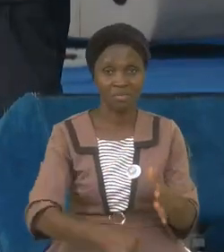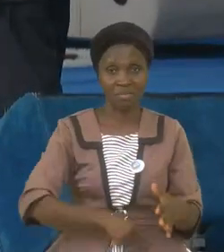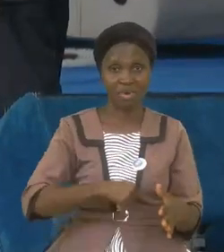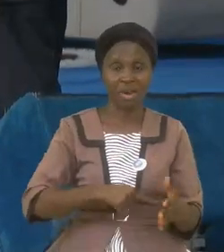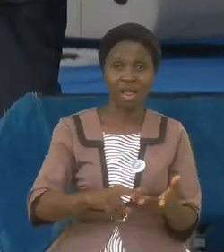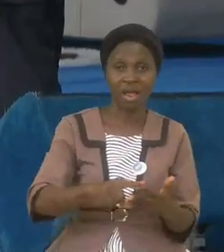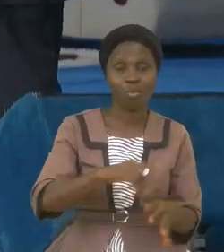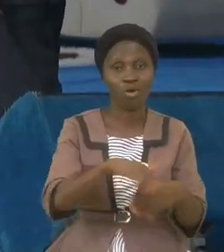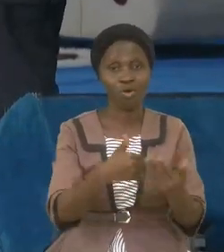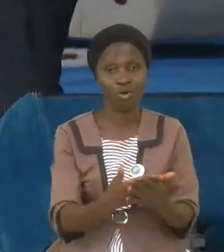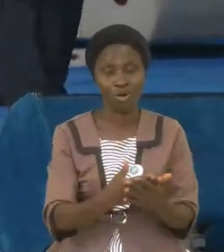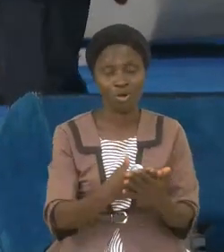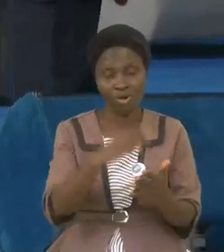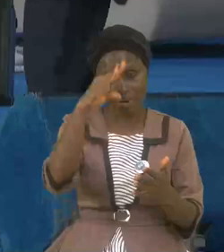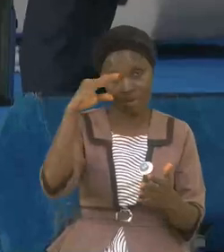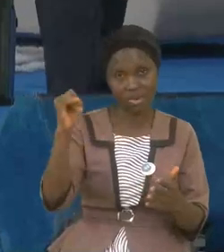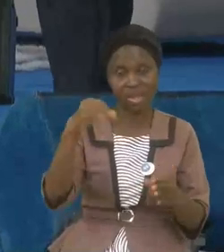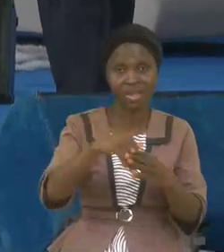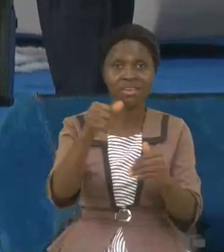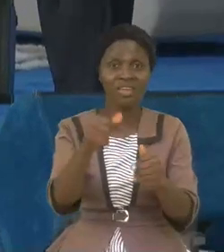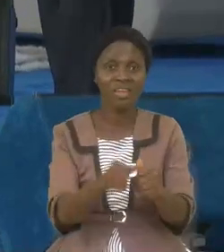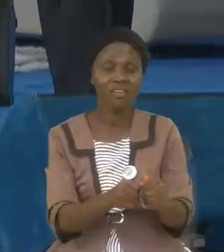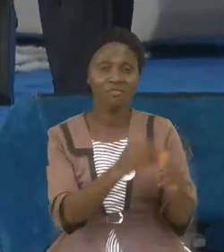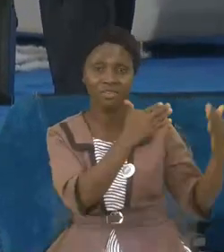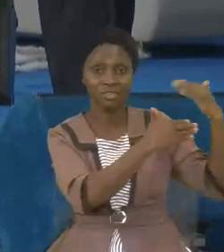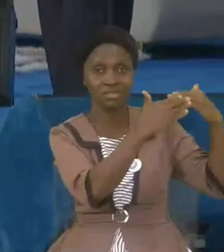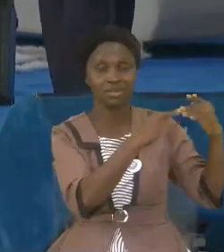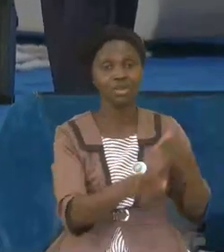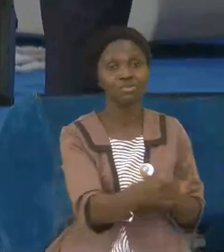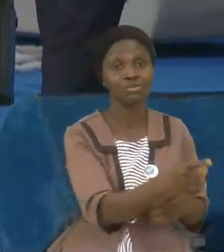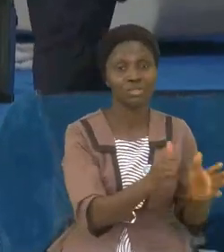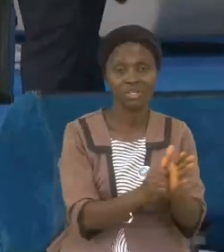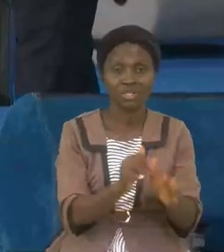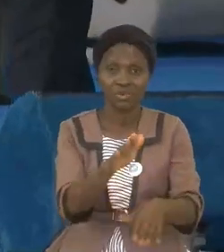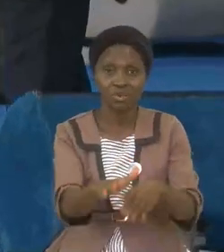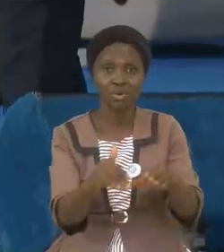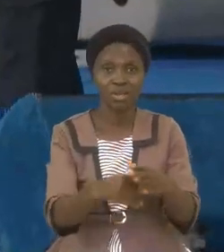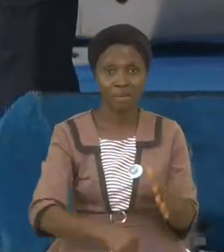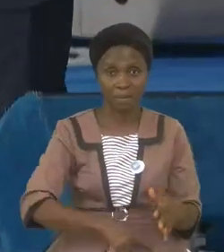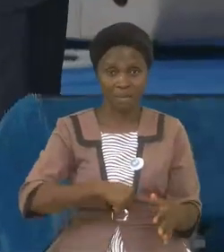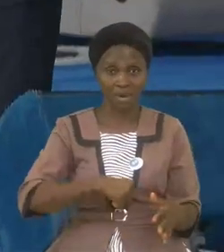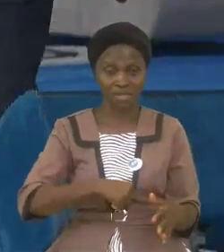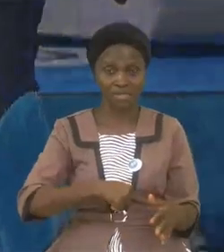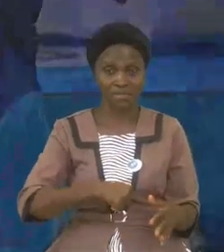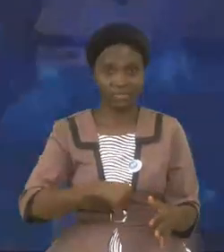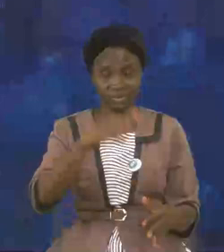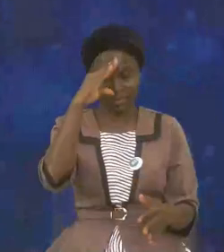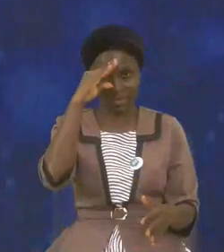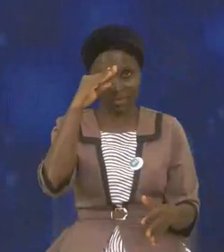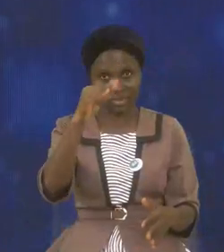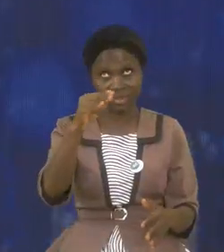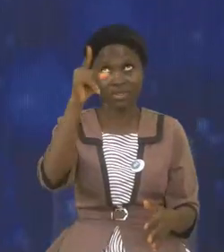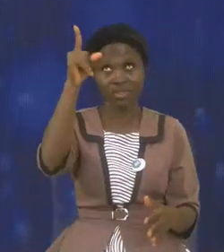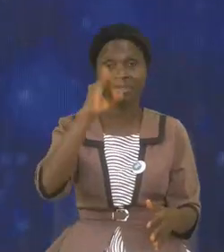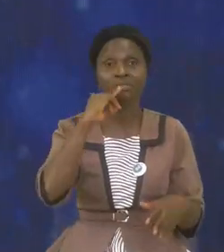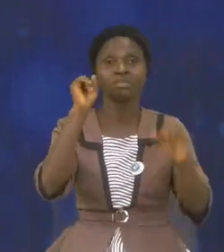et ceux qui marchent avec orgueil parmi tous les hommes, dans chaque génération, ceux qui